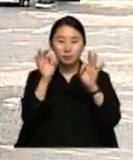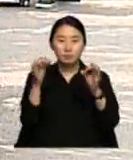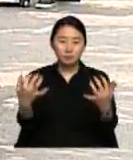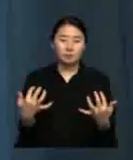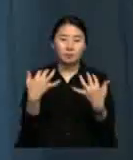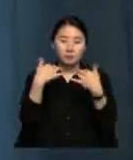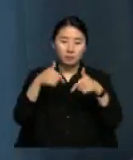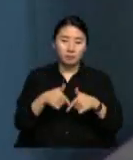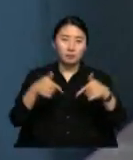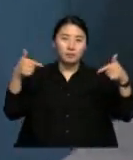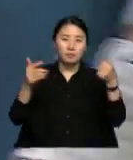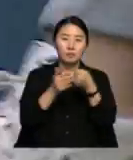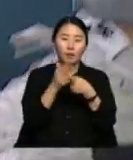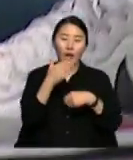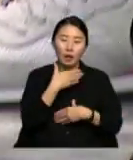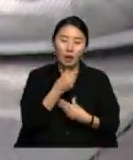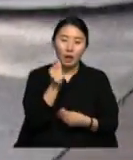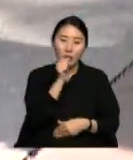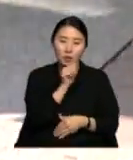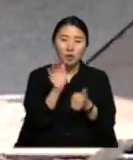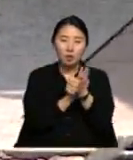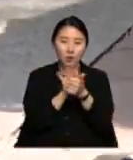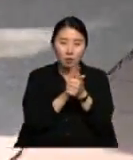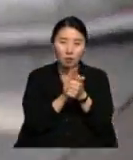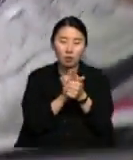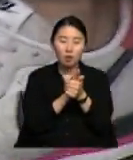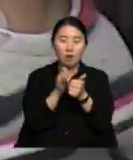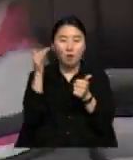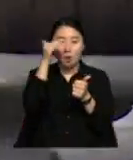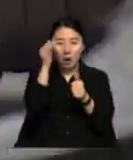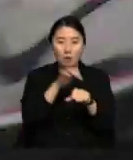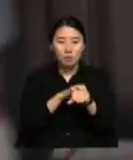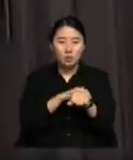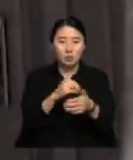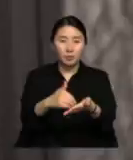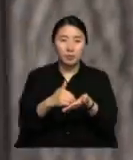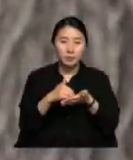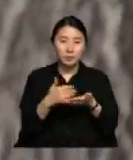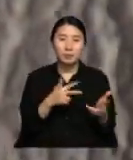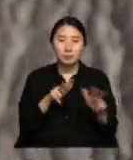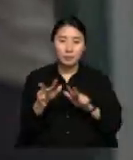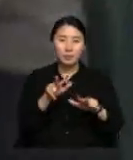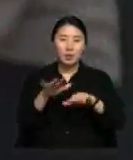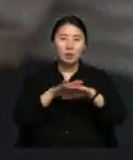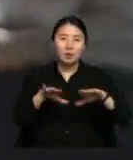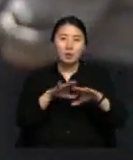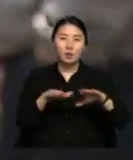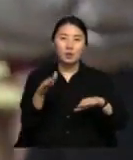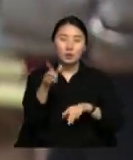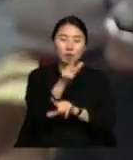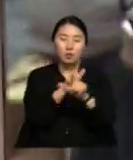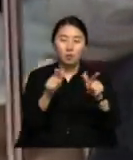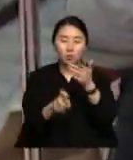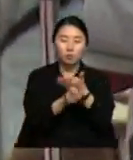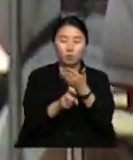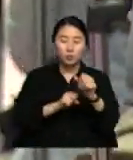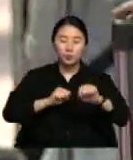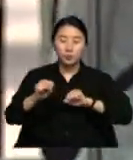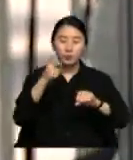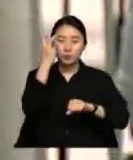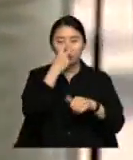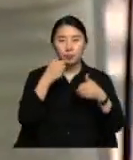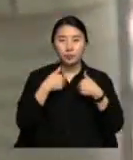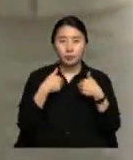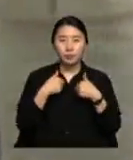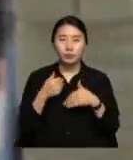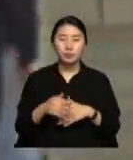지속적으로 증가하고 있어 안내와 통역 서비스는 물론 관광 불편 사항을 신속히 처리하고 각종 불법 행위도 단속할